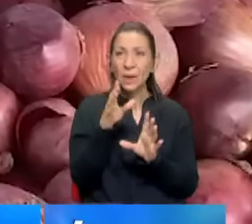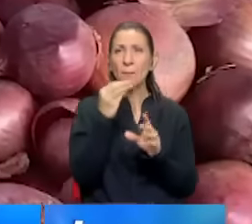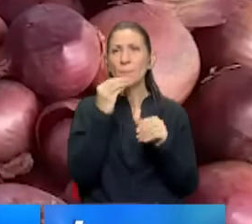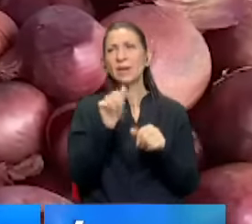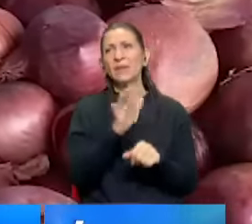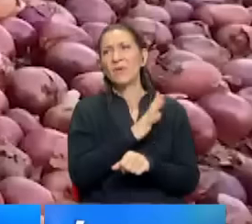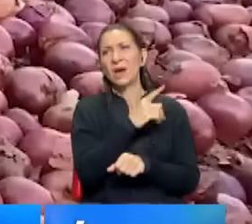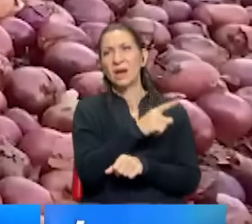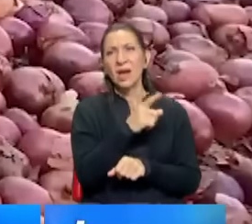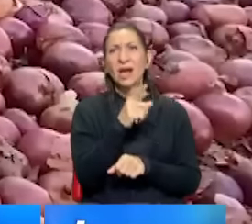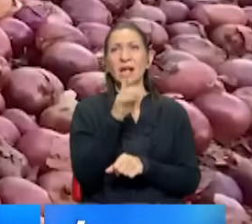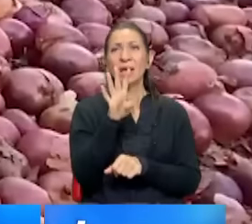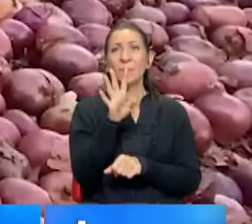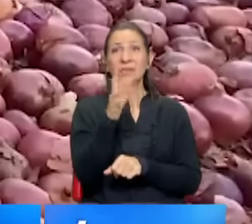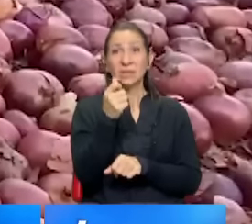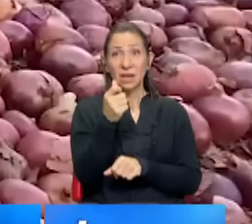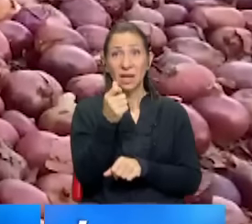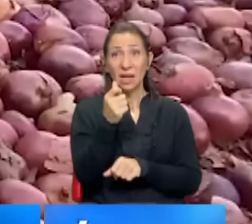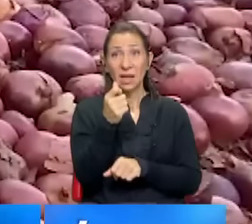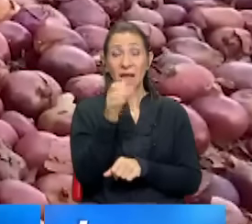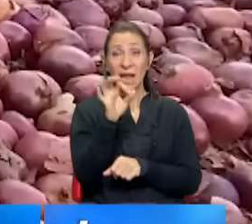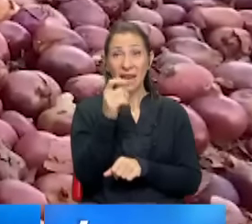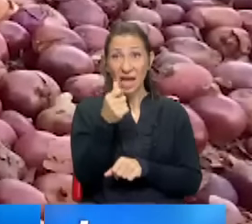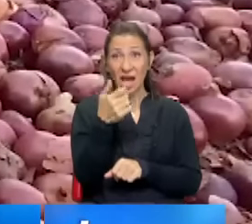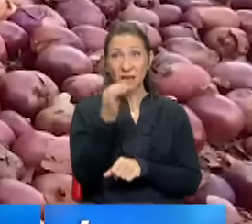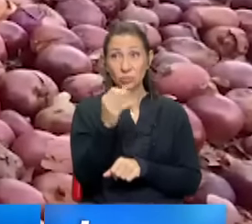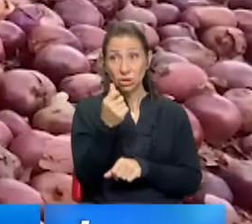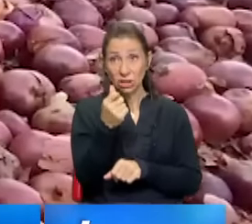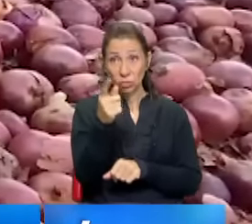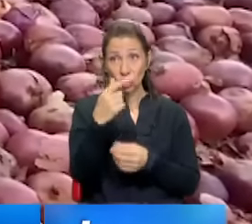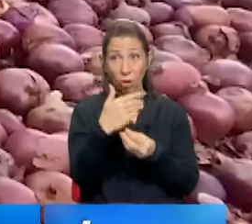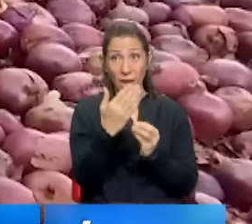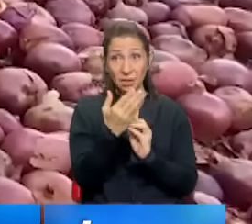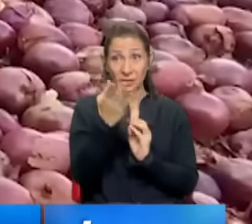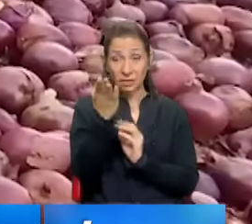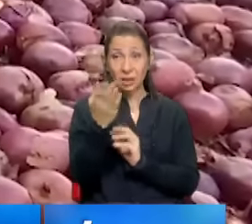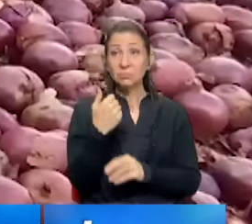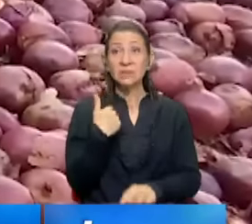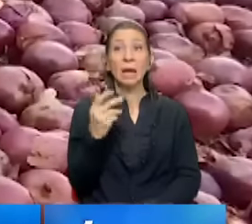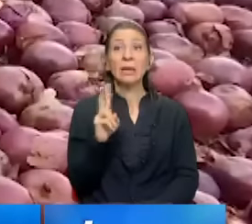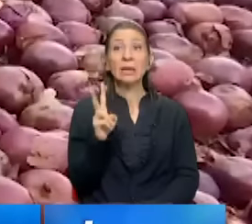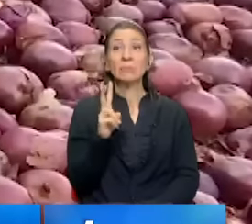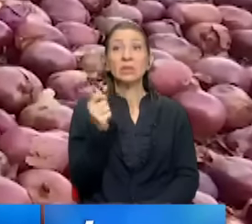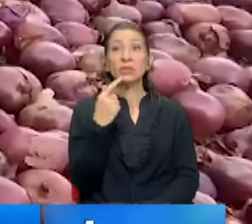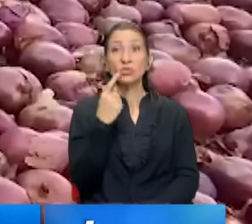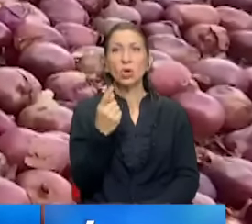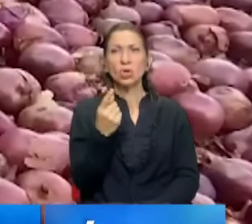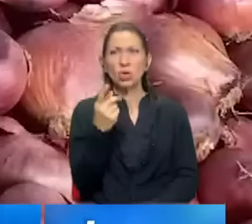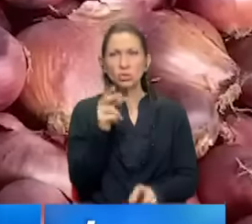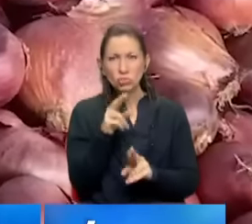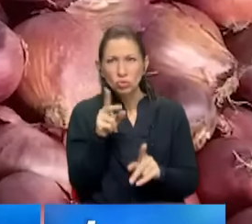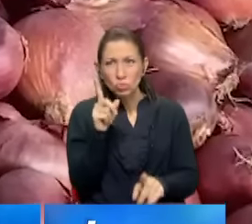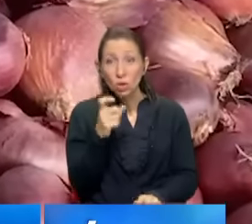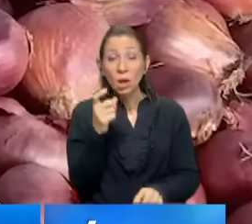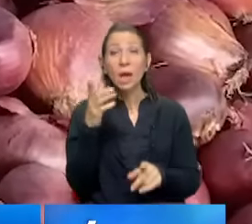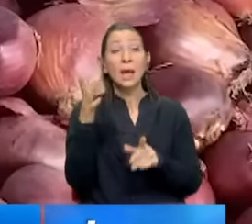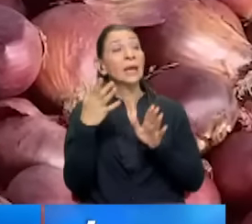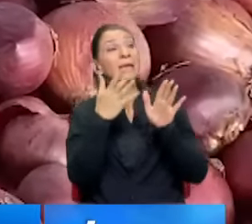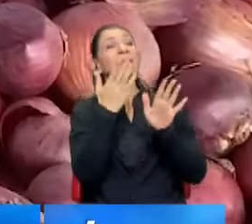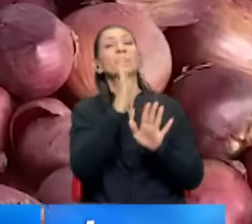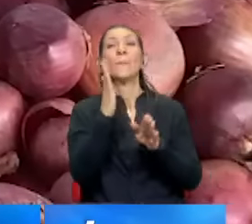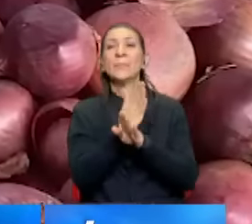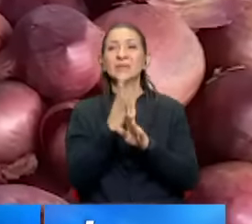oldu. Marketlerde 45 lira, 50 lira, 60 lira bu sular. Biz de 20 lira deyince çürük mü diyor. İhracata